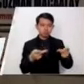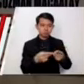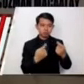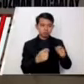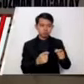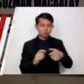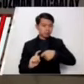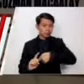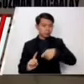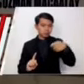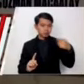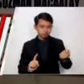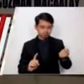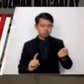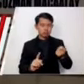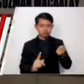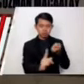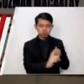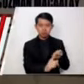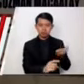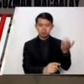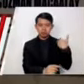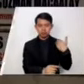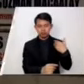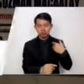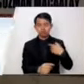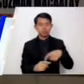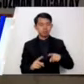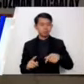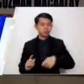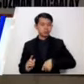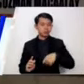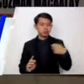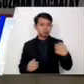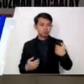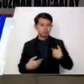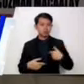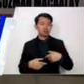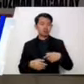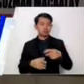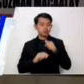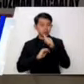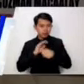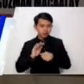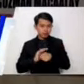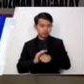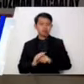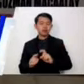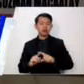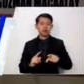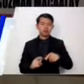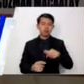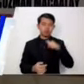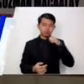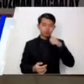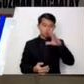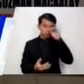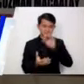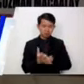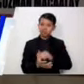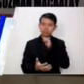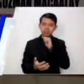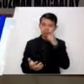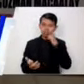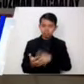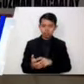sa hita. So, sa likod ng binte at saka hita, para, hindi nakita ng asawa ko, biglang tinagana yung asawa